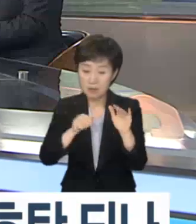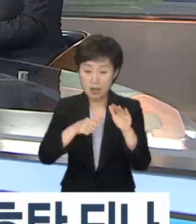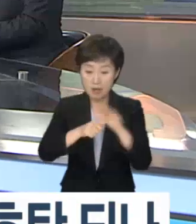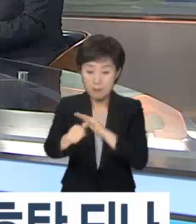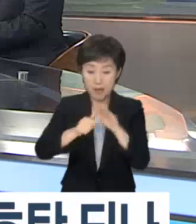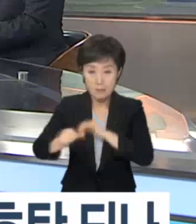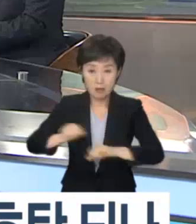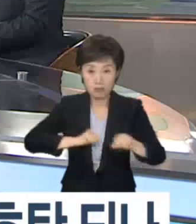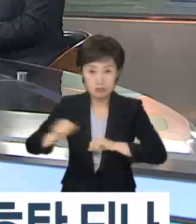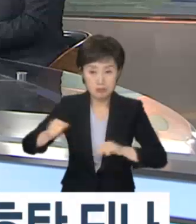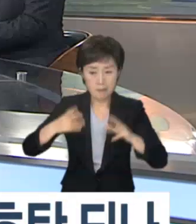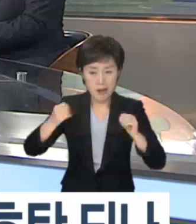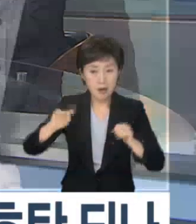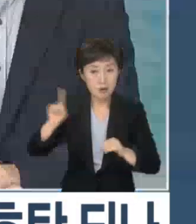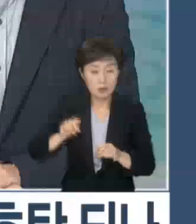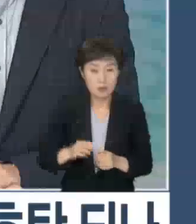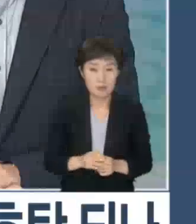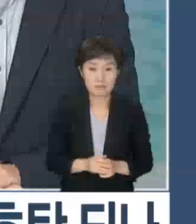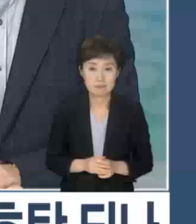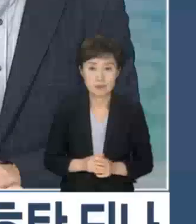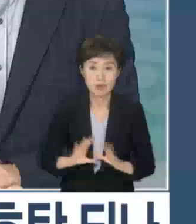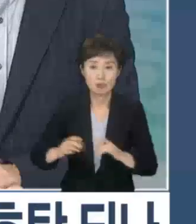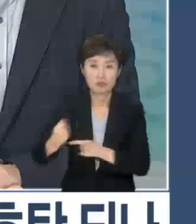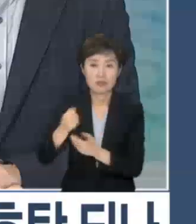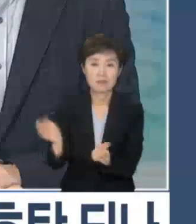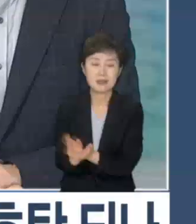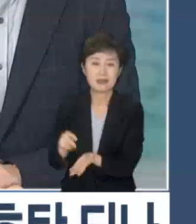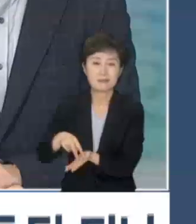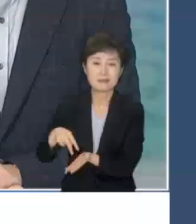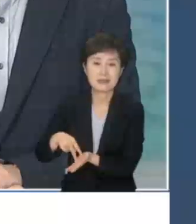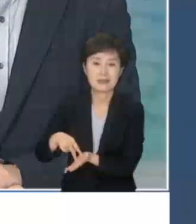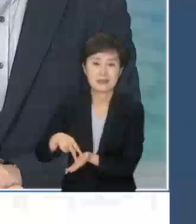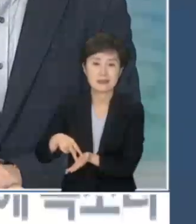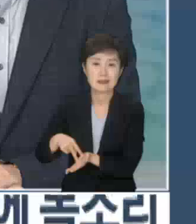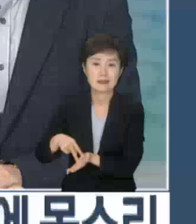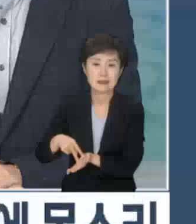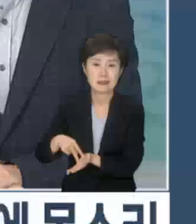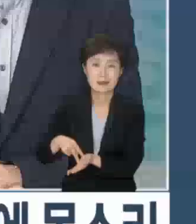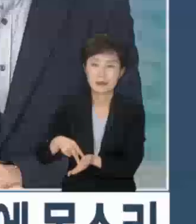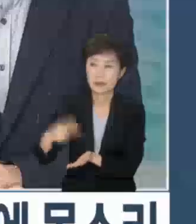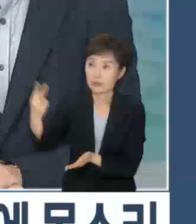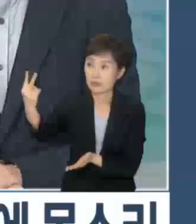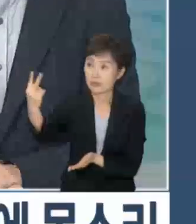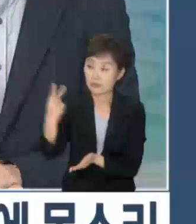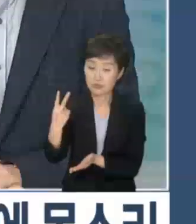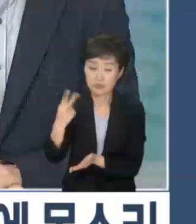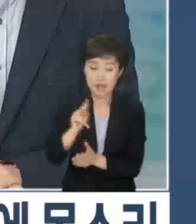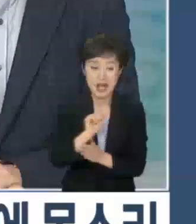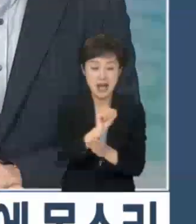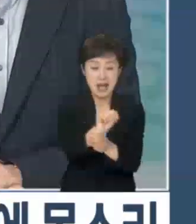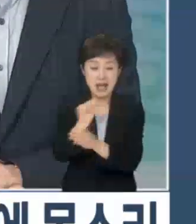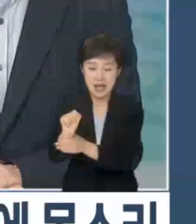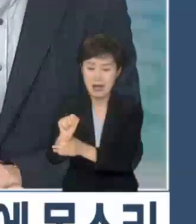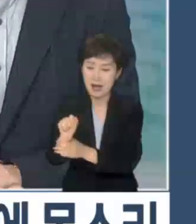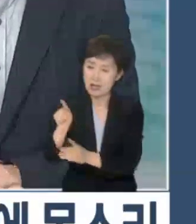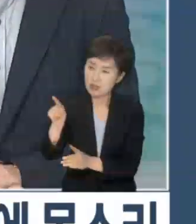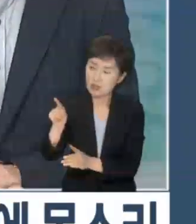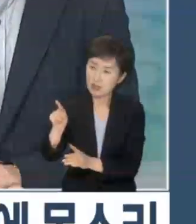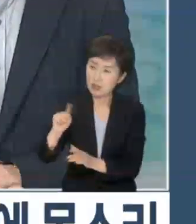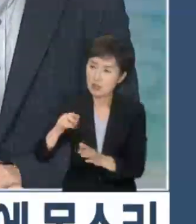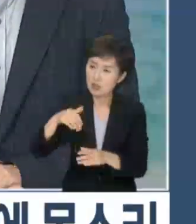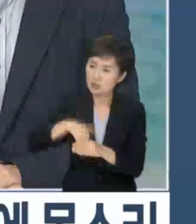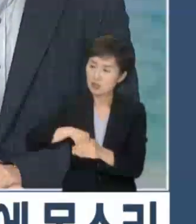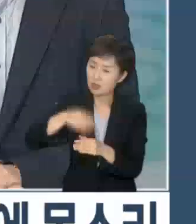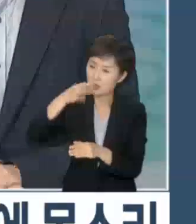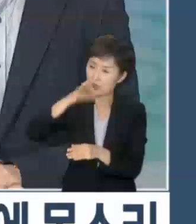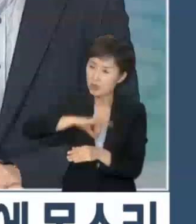높아 보이지 않아요. 왜냐하면 국민의힘 입장에서도 두 분이 저렇게 공개 행보를 하시는 것이 결코 선거에 유리하지 않거든요.